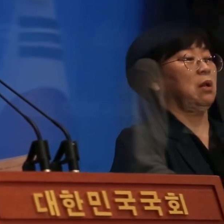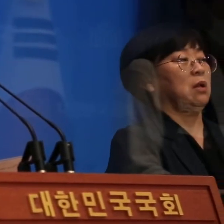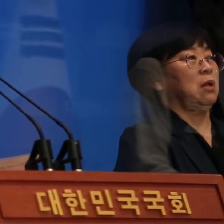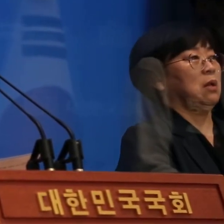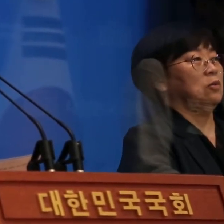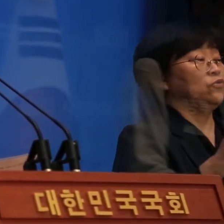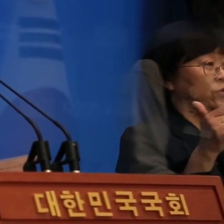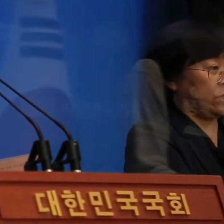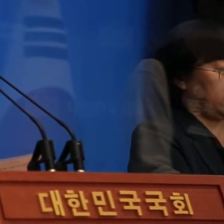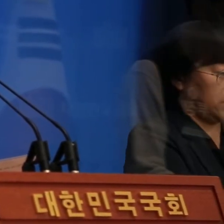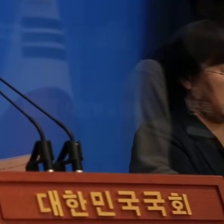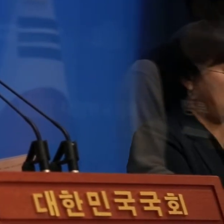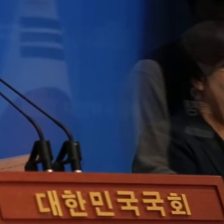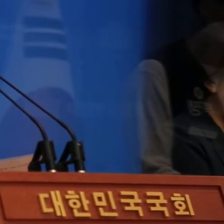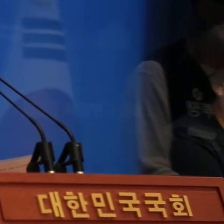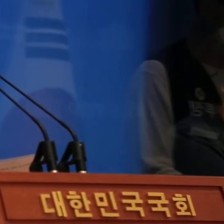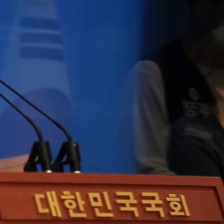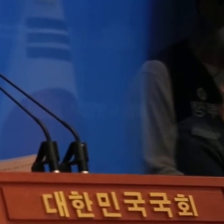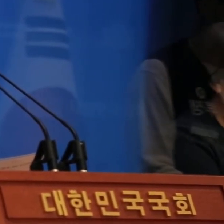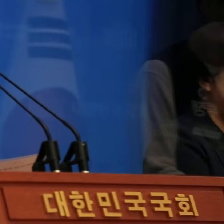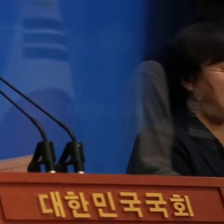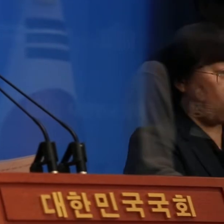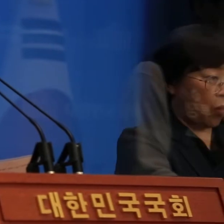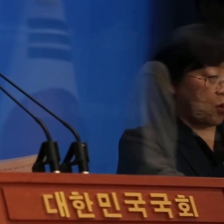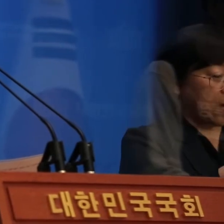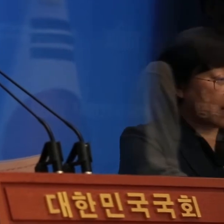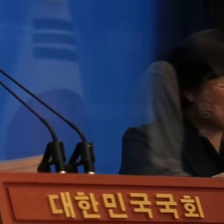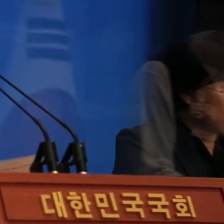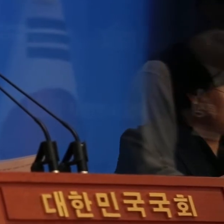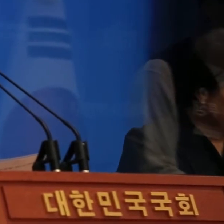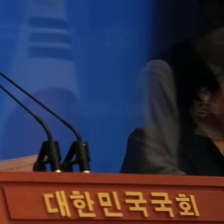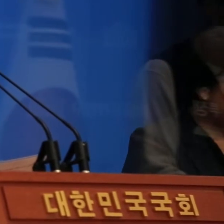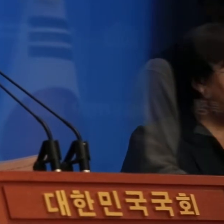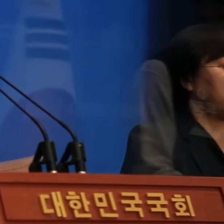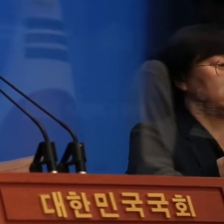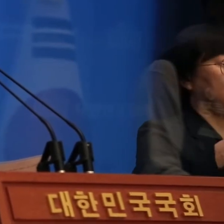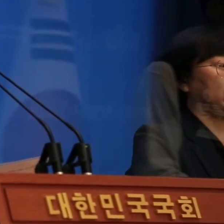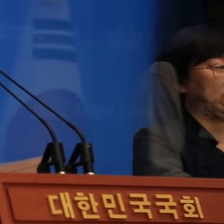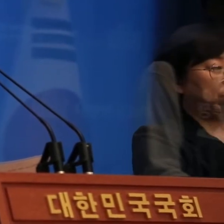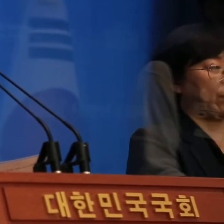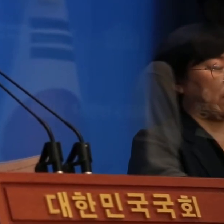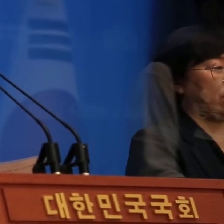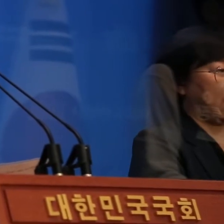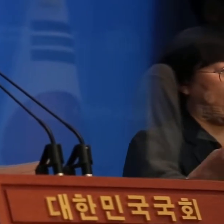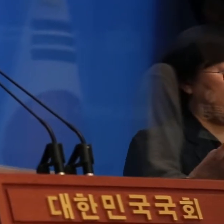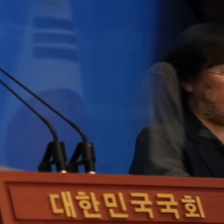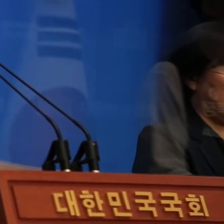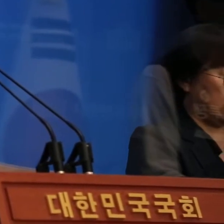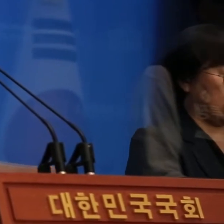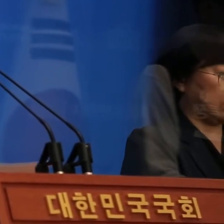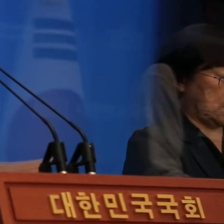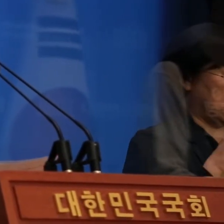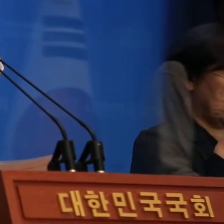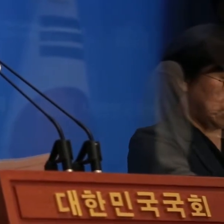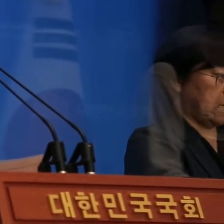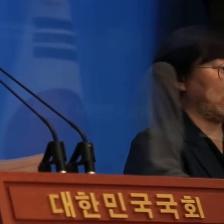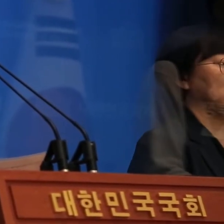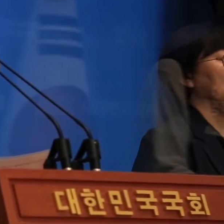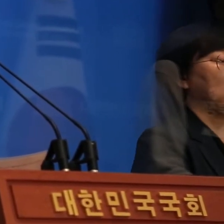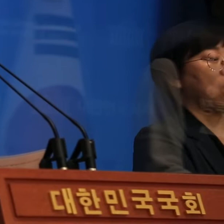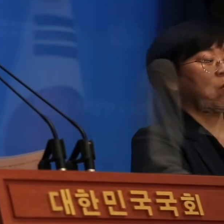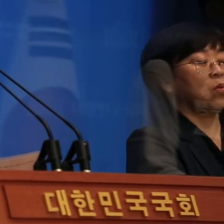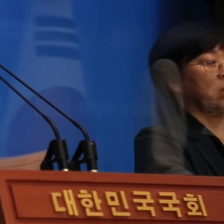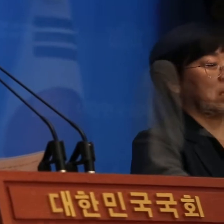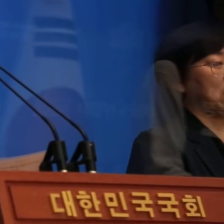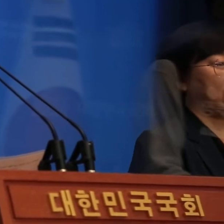분야 노동자들의 고용 대책을 선제적으로 마련해야 하는 것이 우선입니다. 이미 합의한 대로 이 분야의